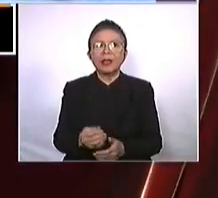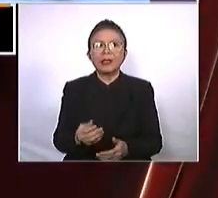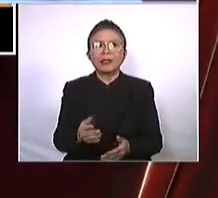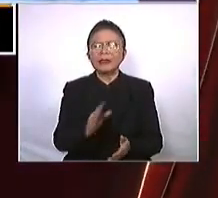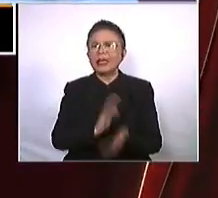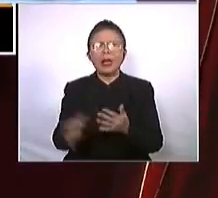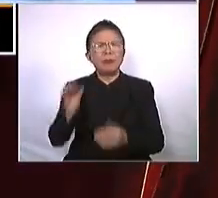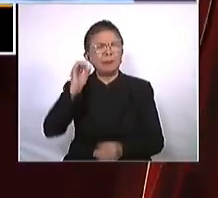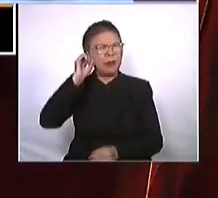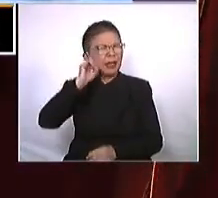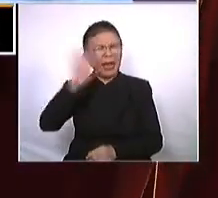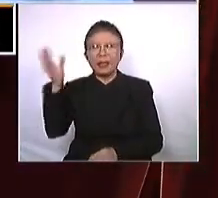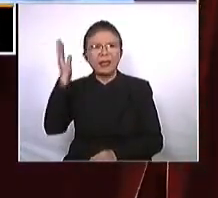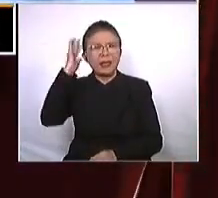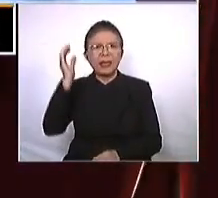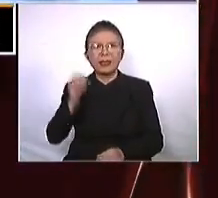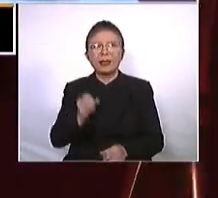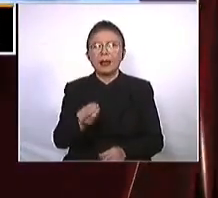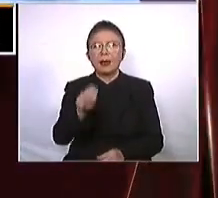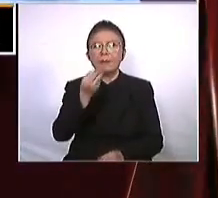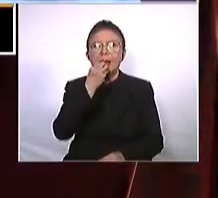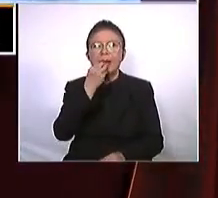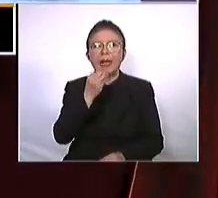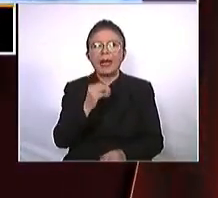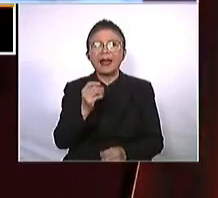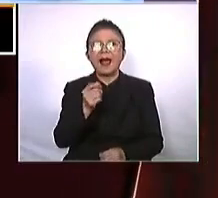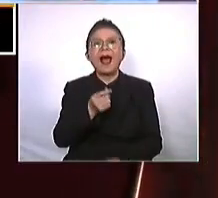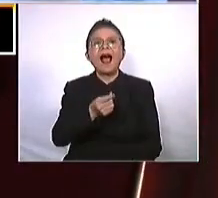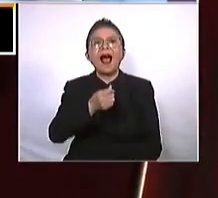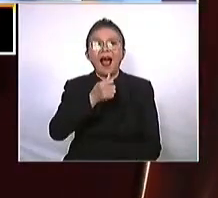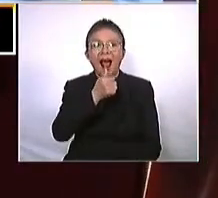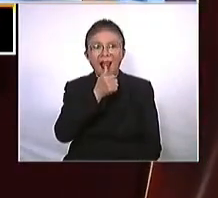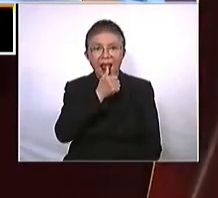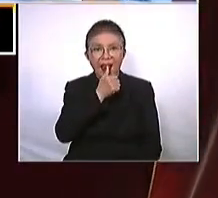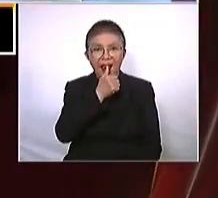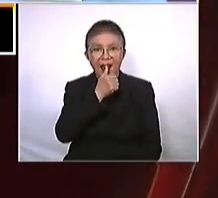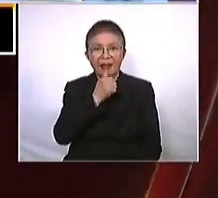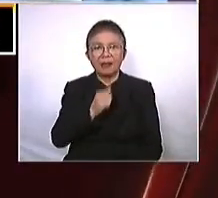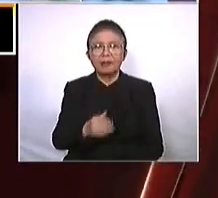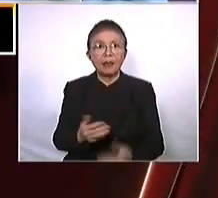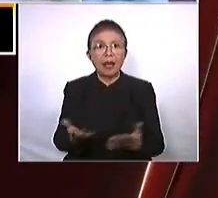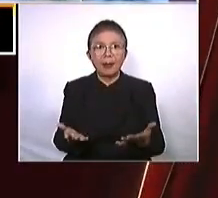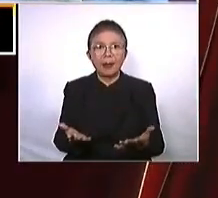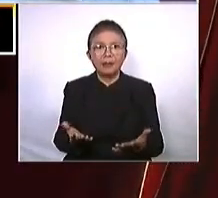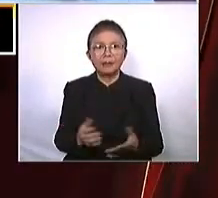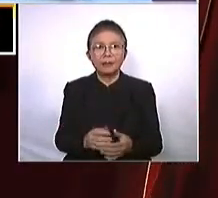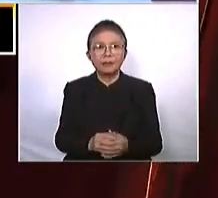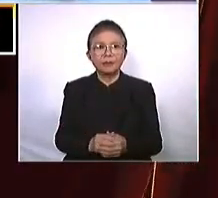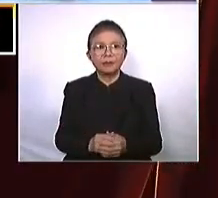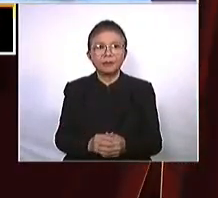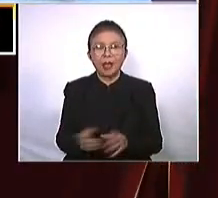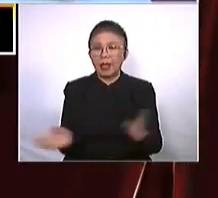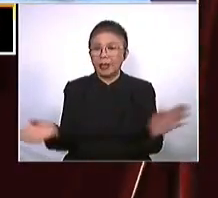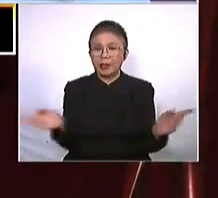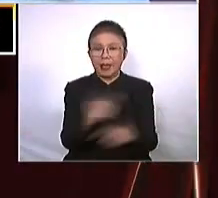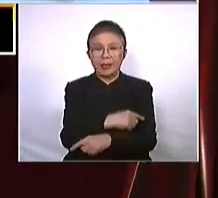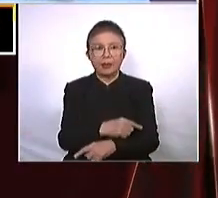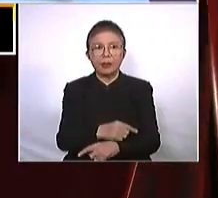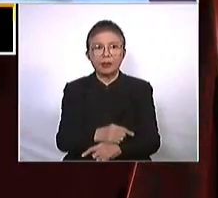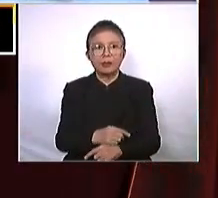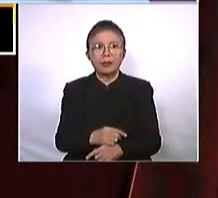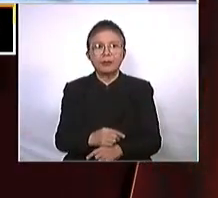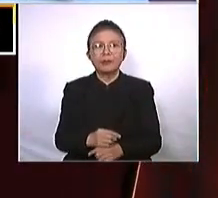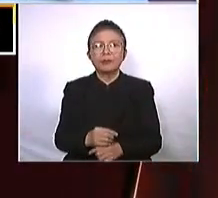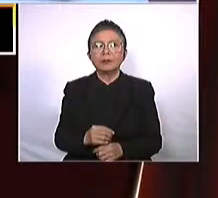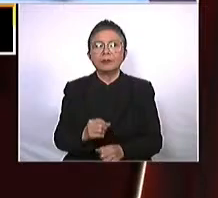pernah mendengar istilah SGIE itu. Siap. Waktu kami persilakan. Di stop, kita alihkan ke Pak